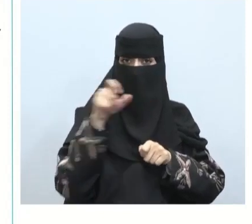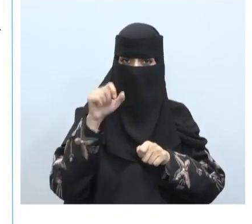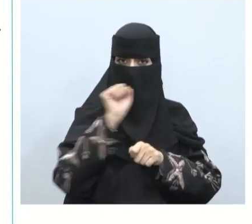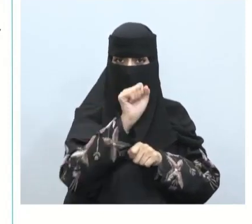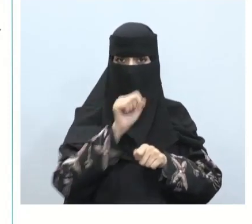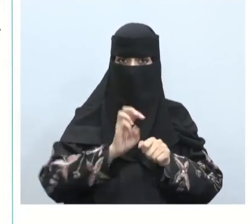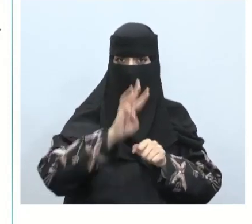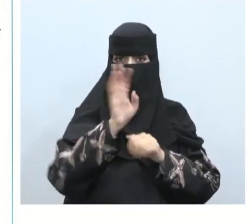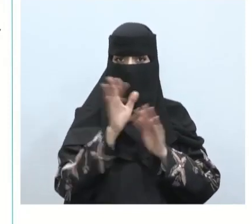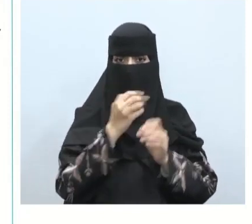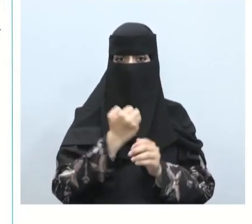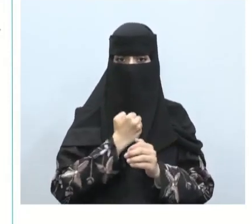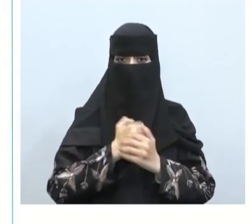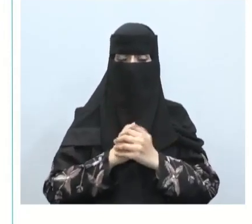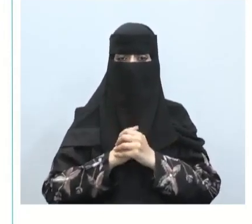الخاص